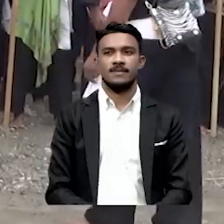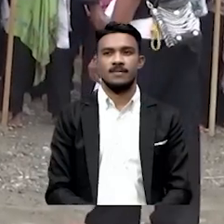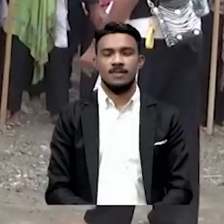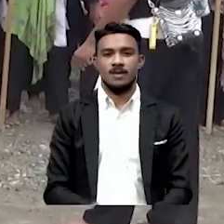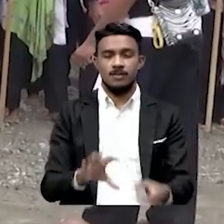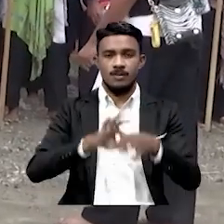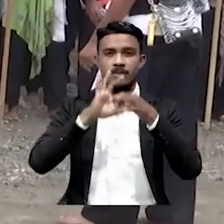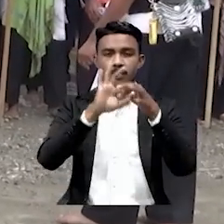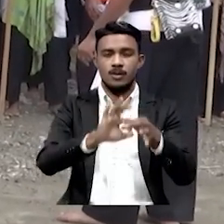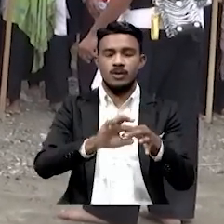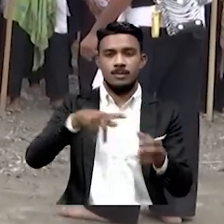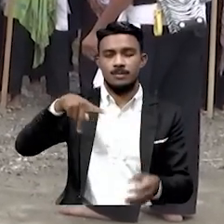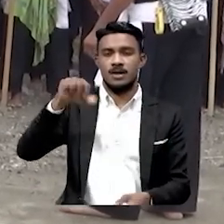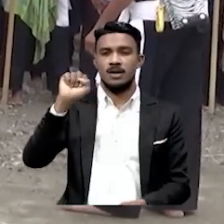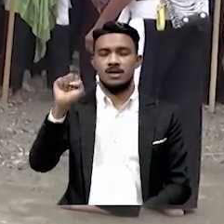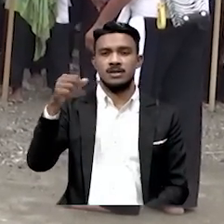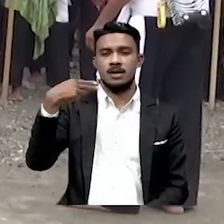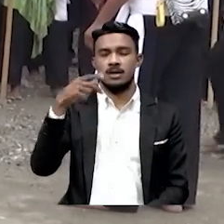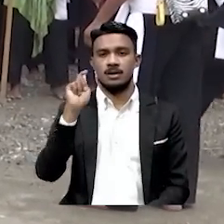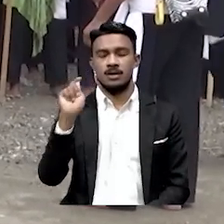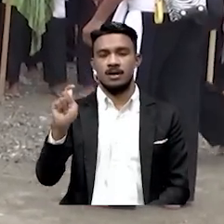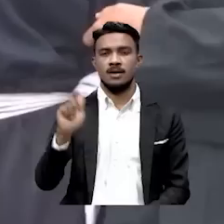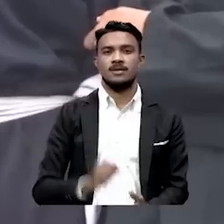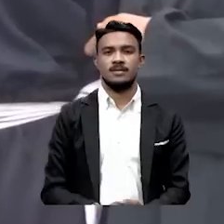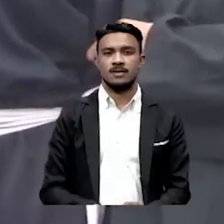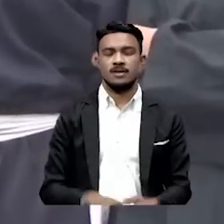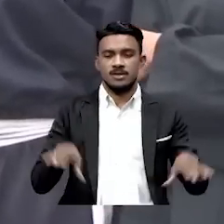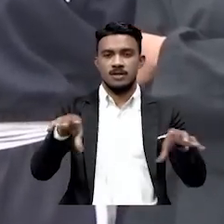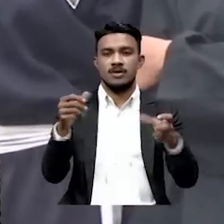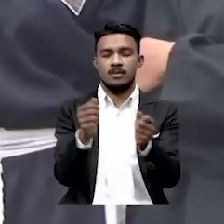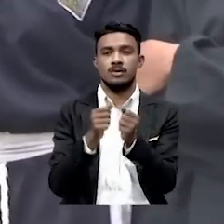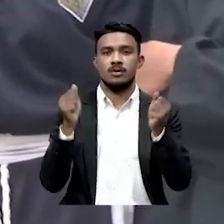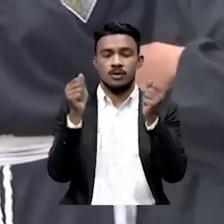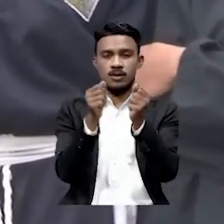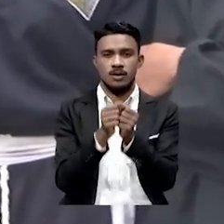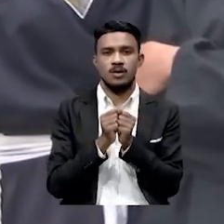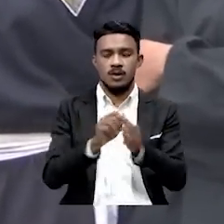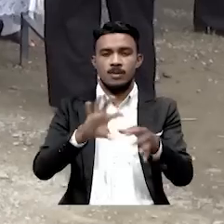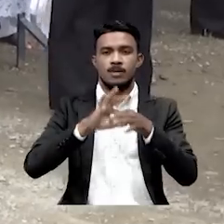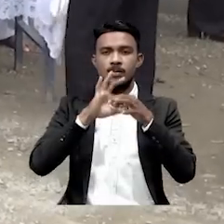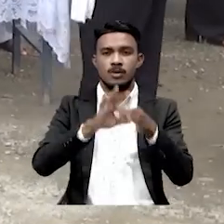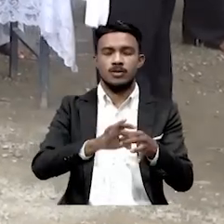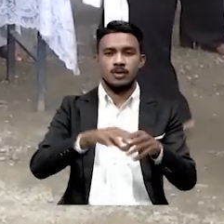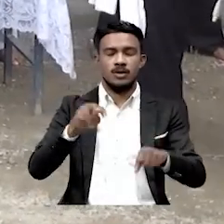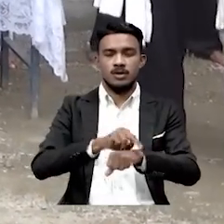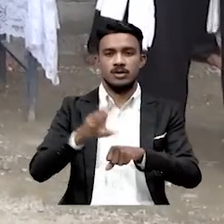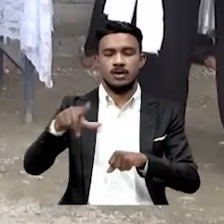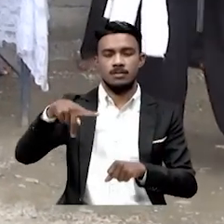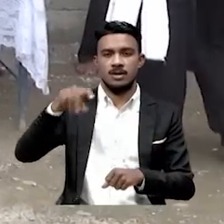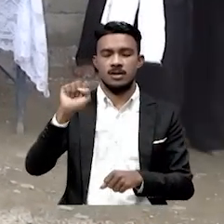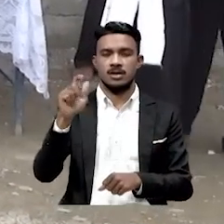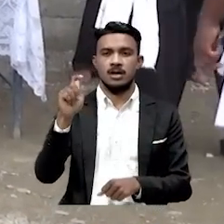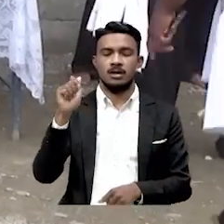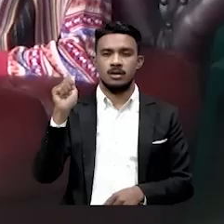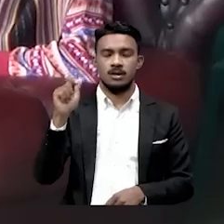Estrutura rayon C organisasaun persaudaraan setia hati terate servisu mutu ke struktura nasional PSHT ha otoritas lokal